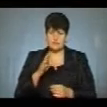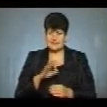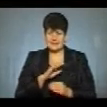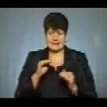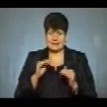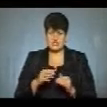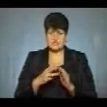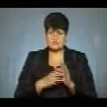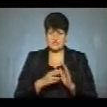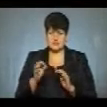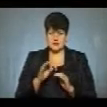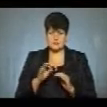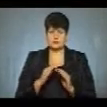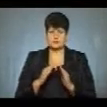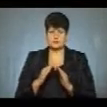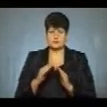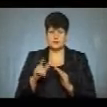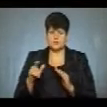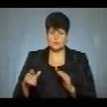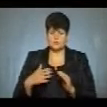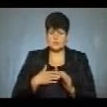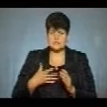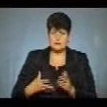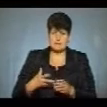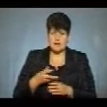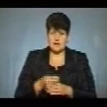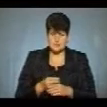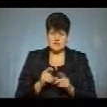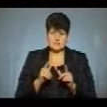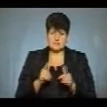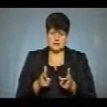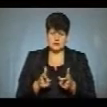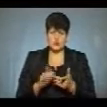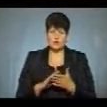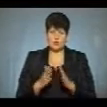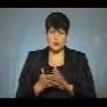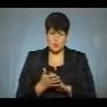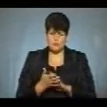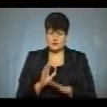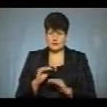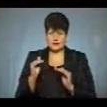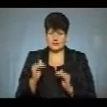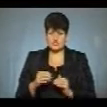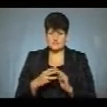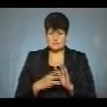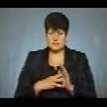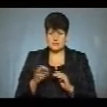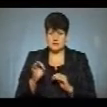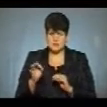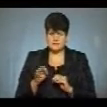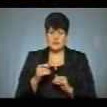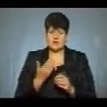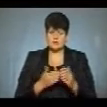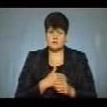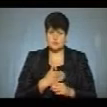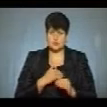нижче 18 градусів. Тобто мешканці в нас платять згідно договору не нижче 18 градусів. Якщо температура